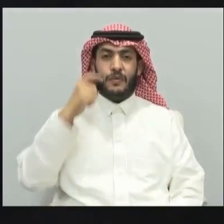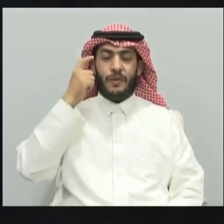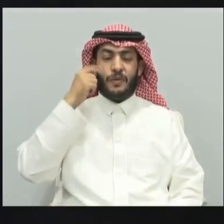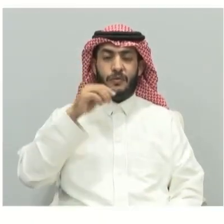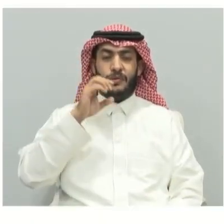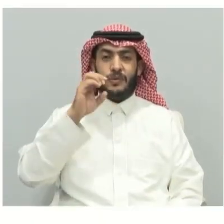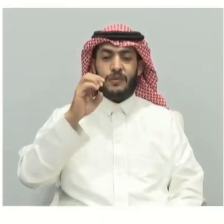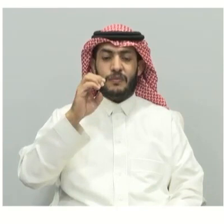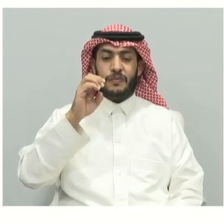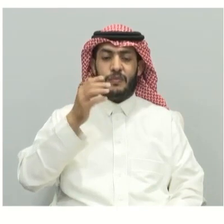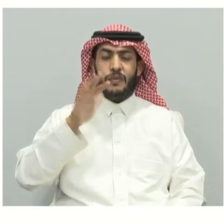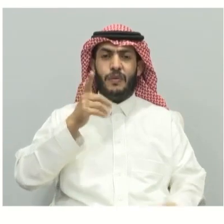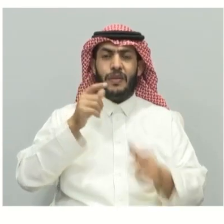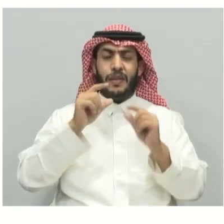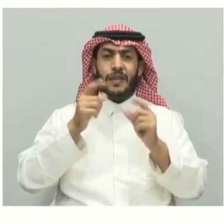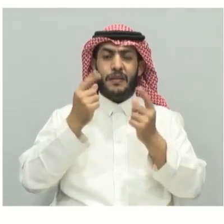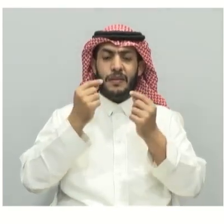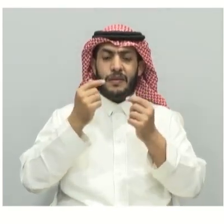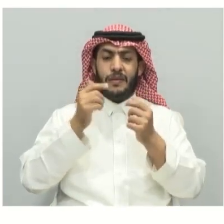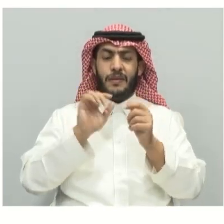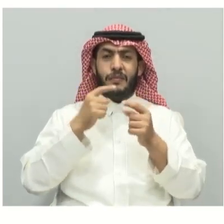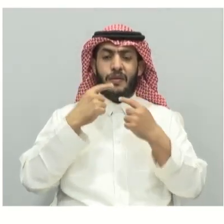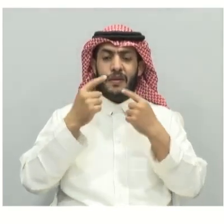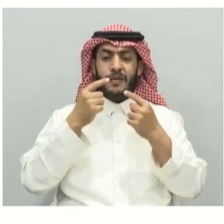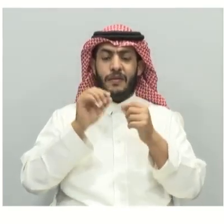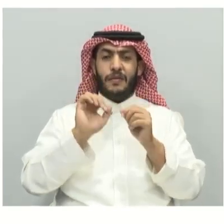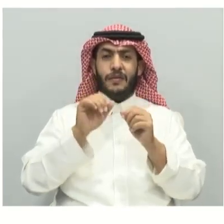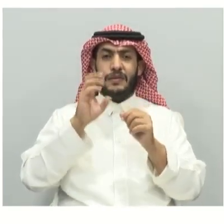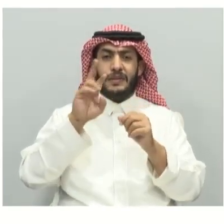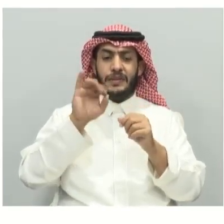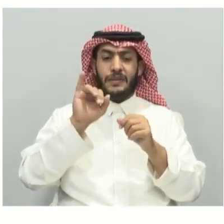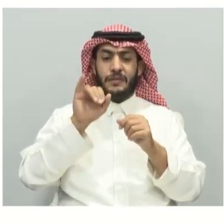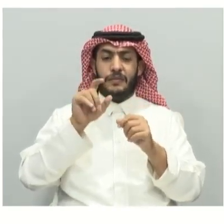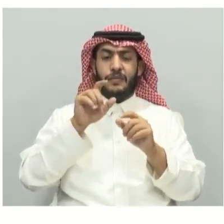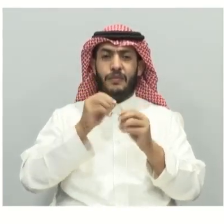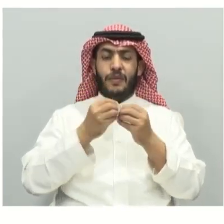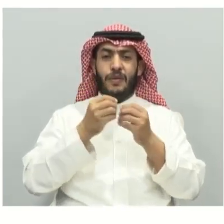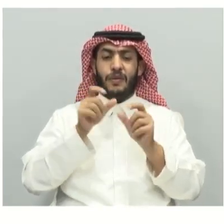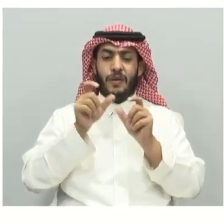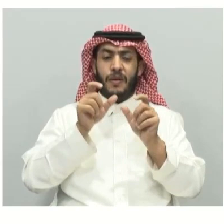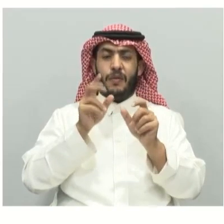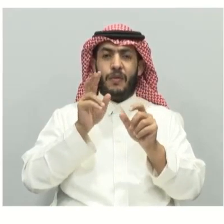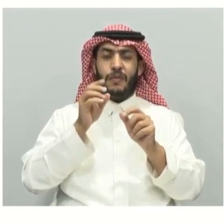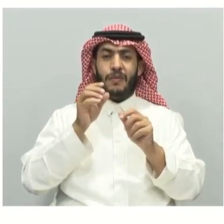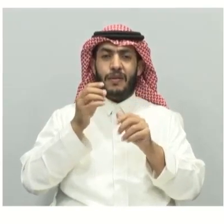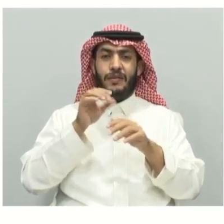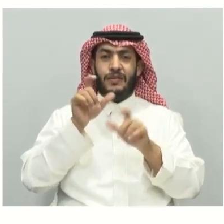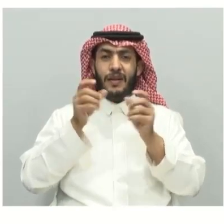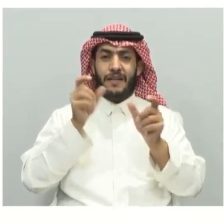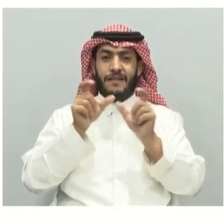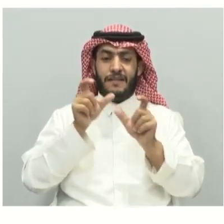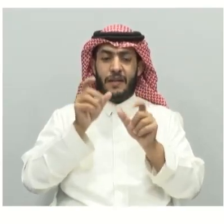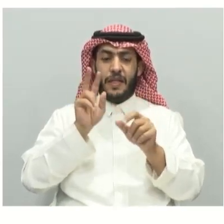واجيب على ما يدل تمييز المحدثين بين الجزم بنسبه الوضع والكذب الى